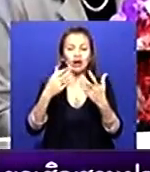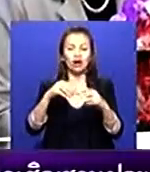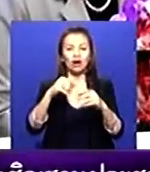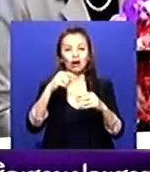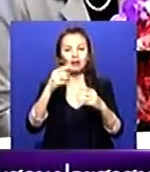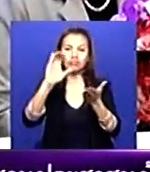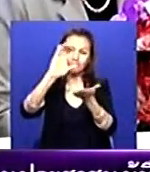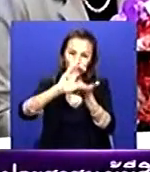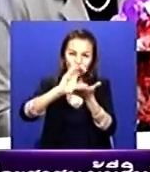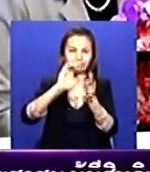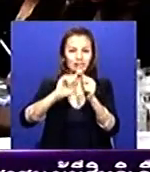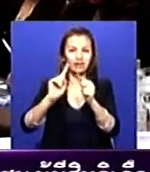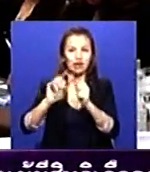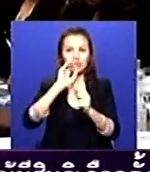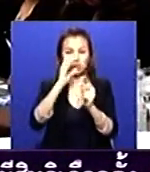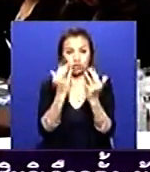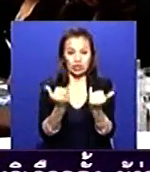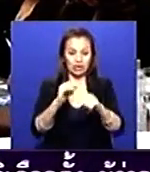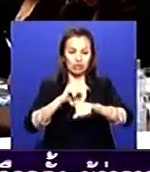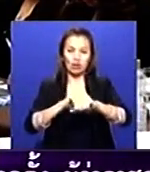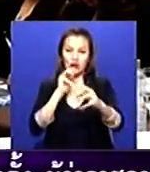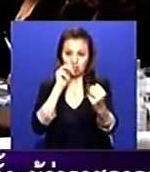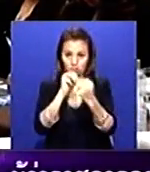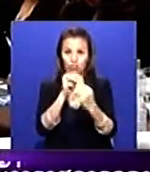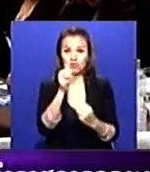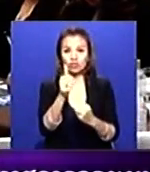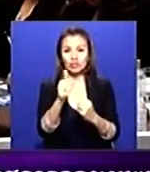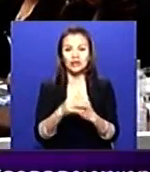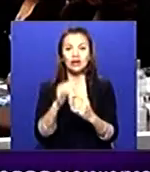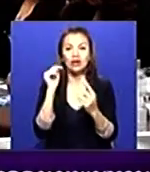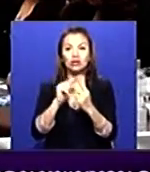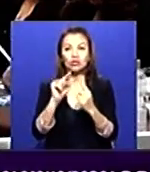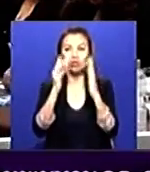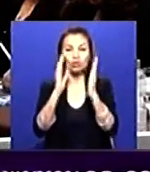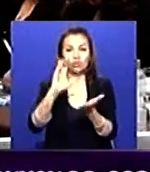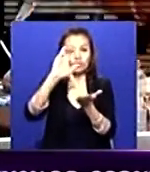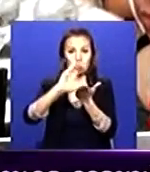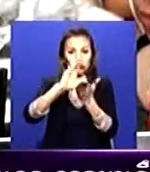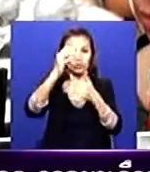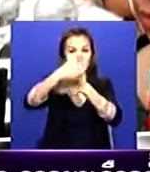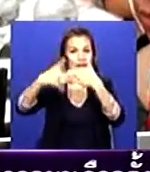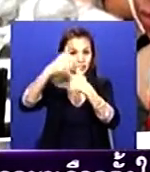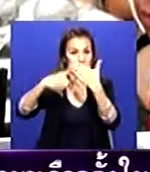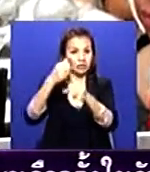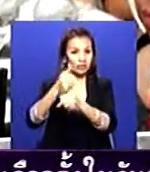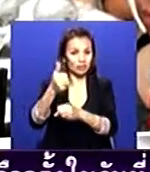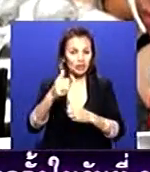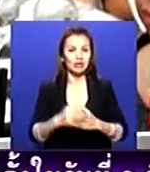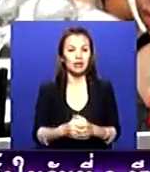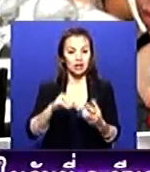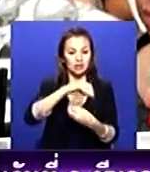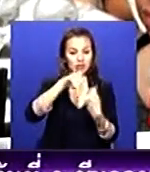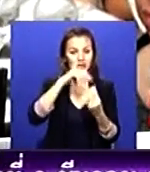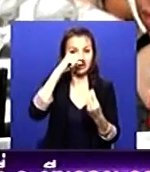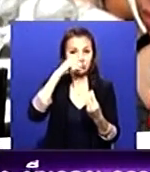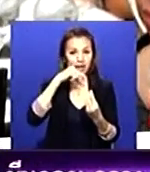ก็ชี้ว่าในช่วงนี้นะคะถือว่าเป็นเวลาที่เหมาะสมที่นักลงทุนในประเทศนั้นจะลงทุนในต่างประเทศค่ะเนื่องจากว่าเศรษฐกิจไทยนั้นมีความเข้มแข็